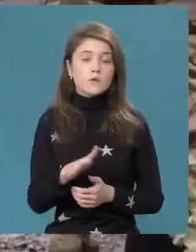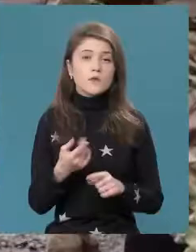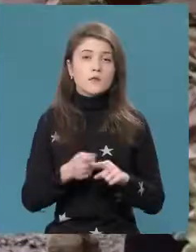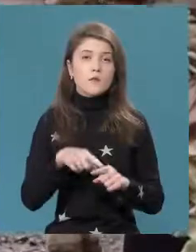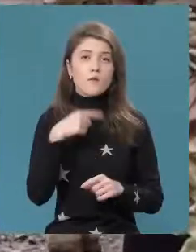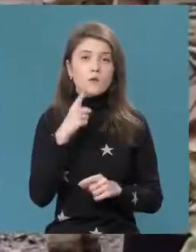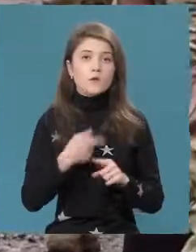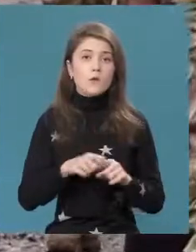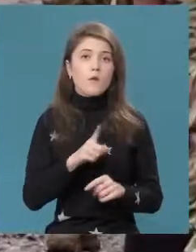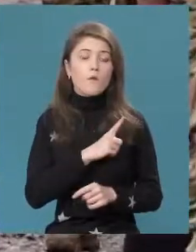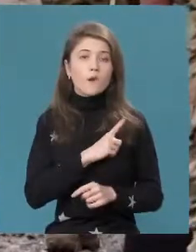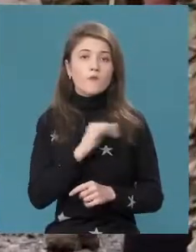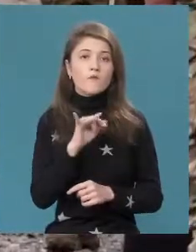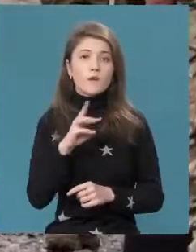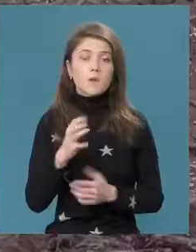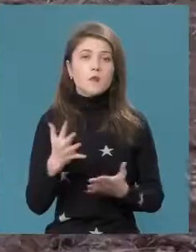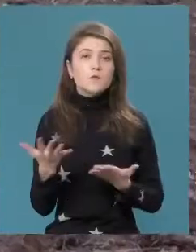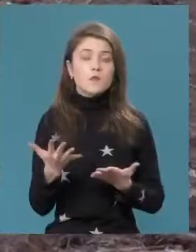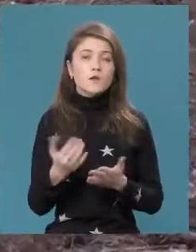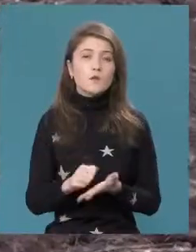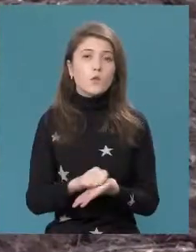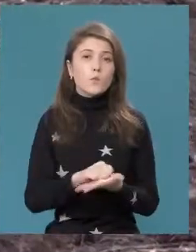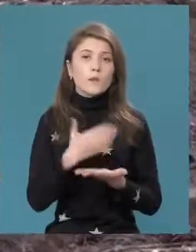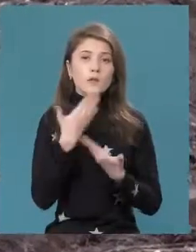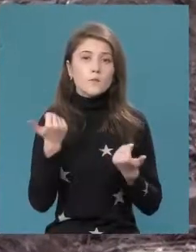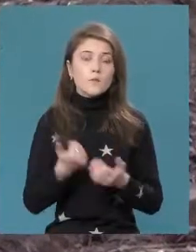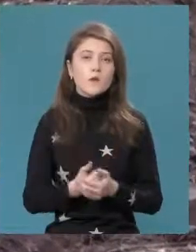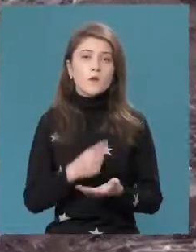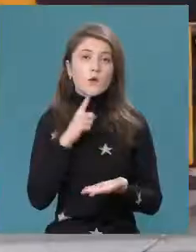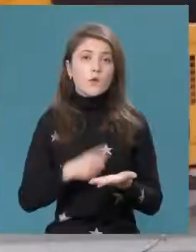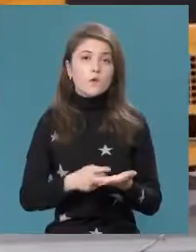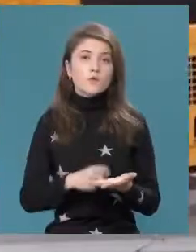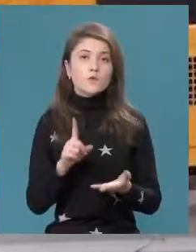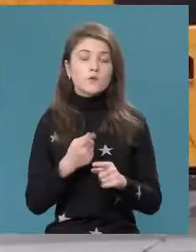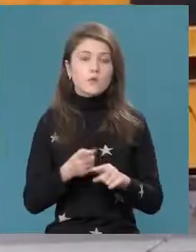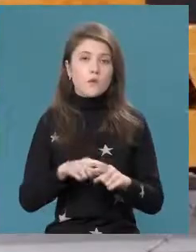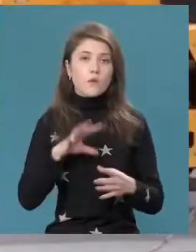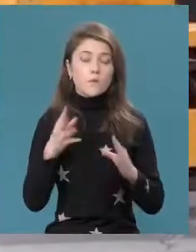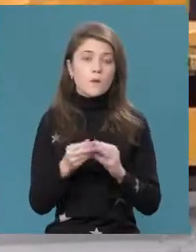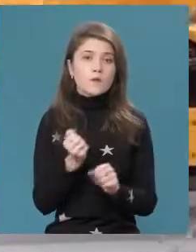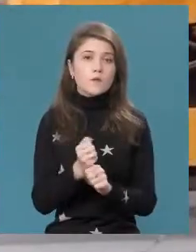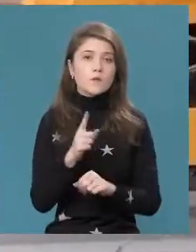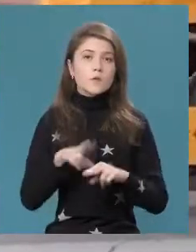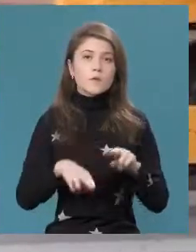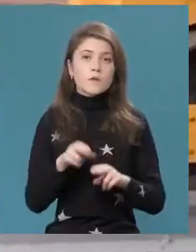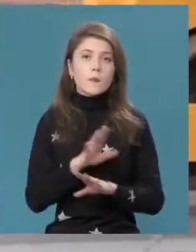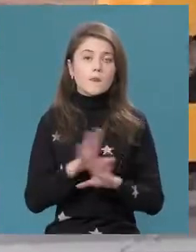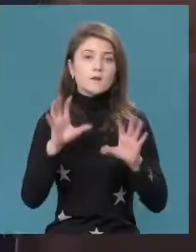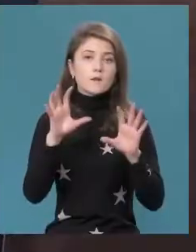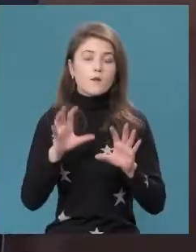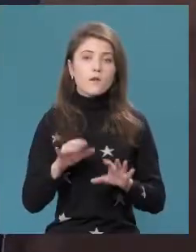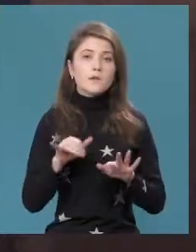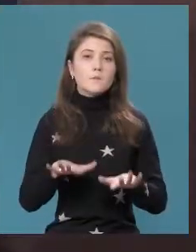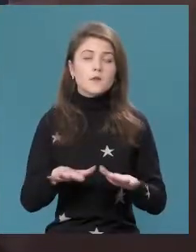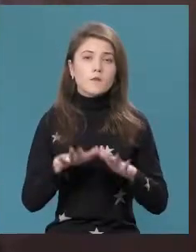охоронна фірма. Але жодних документів, немає жодного посвідчення. То з цього роблю висновок, що будівництво незаконне і місцева влада